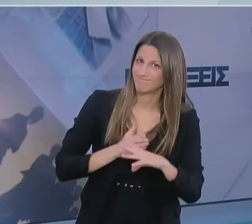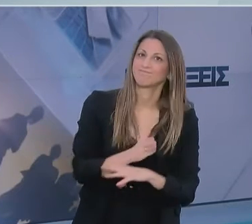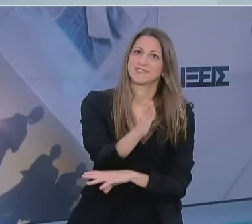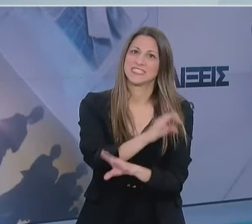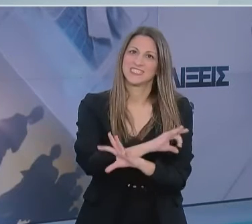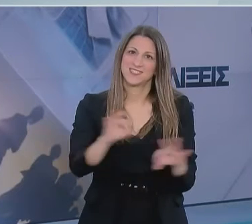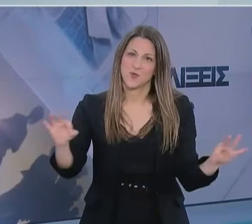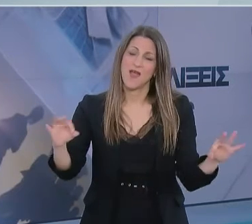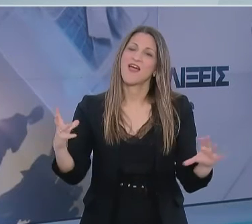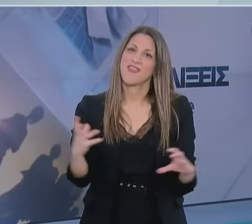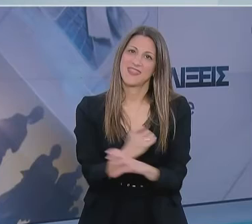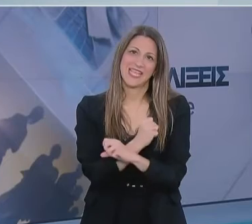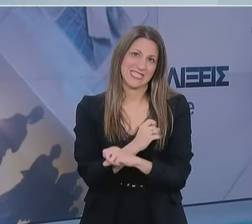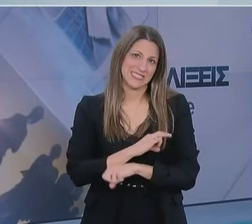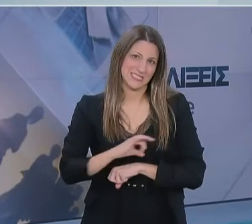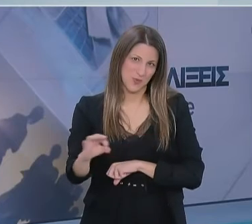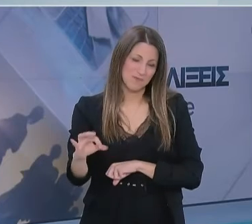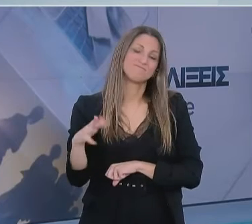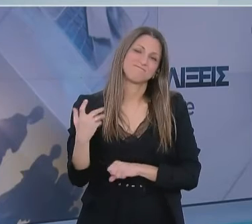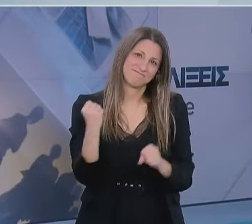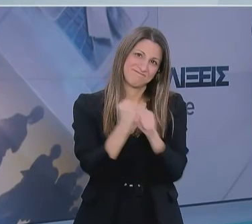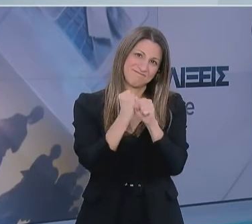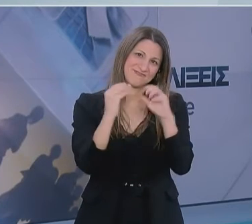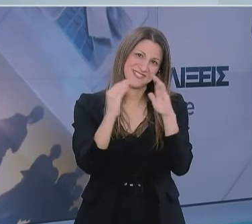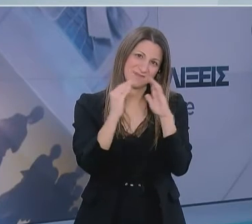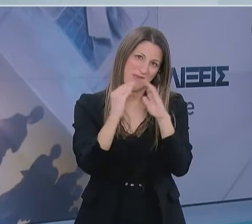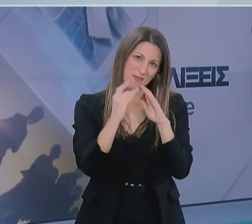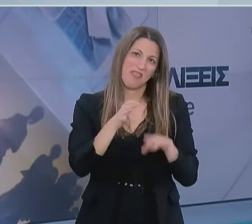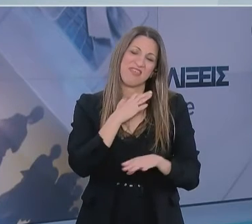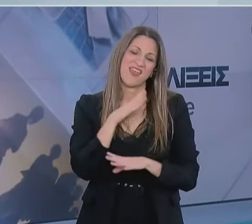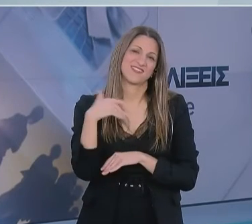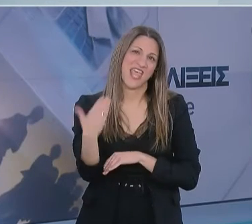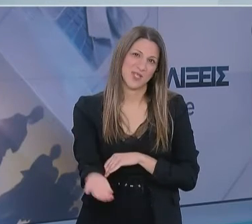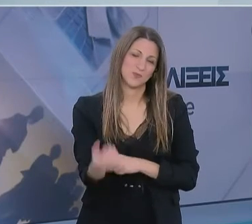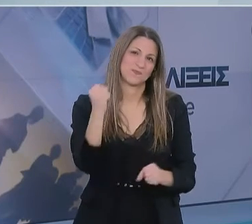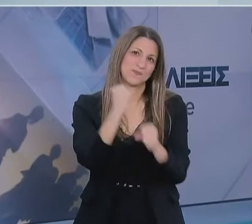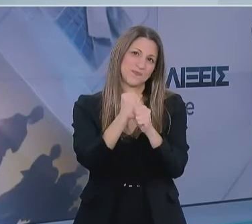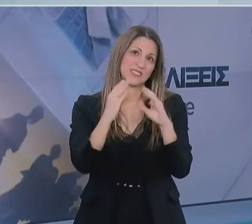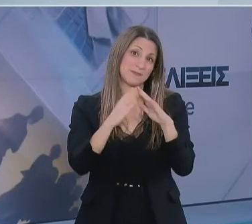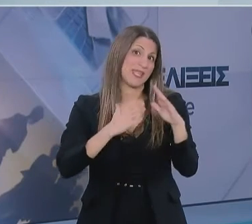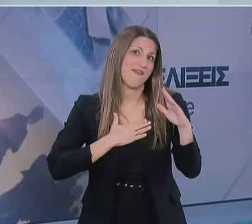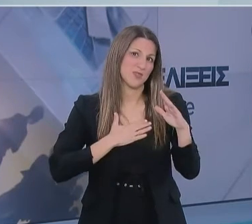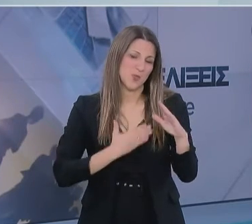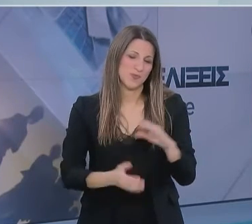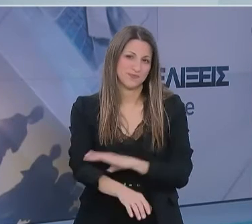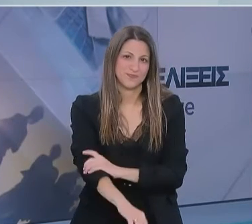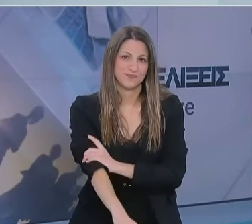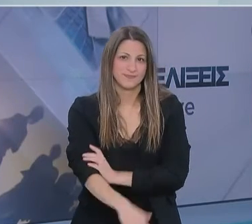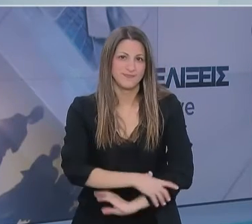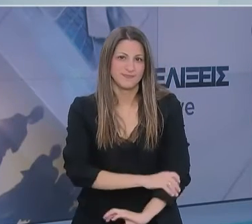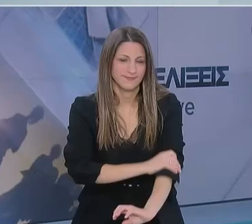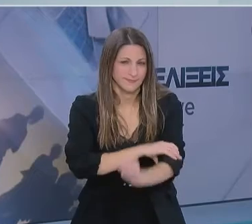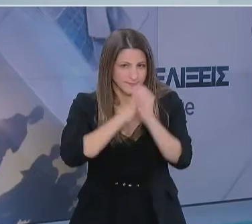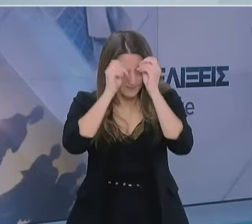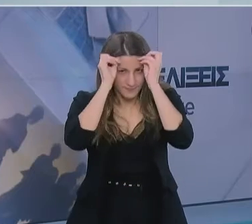πιστέψτε με θα βγούμε νικητές. Γι' αυτό μένουμε σπίτι, βγαίνουμε νικητές. Σας ευχαριστώ. Ευχαριστούμε